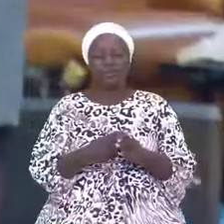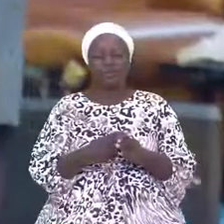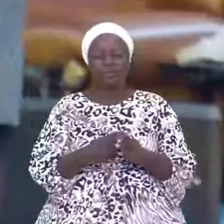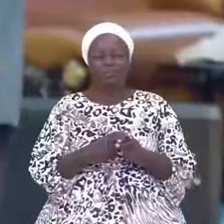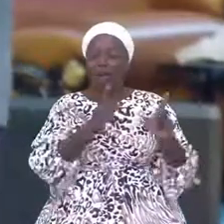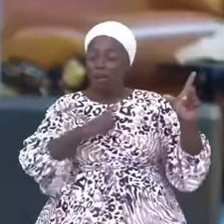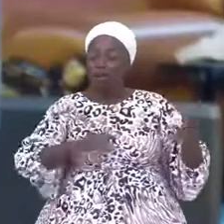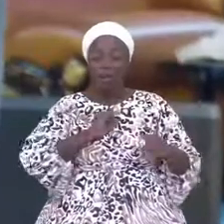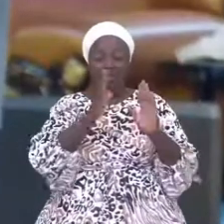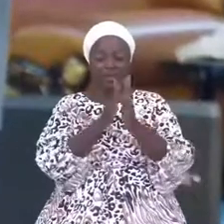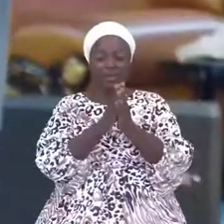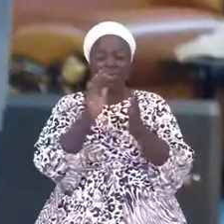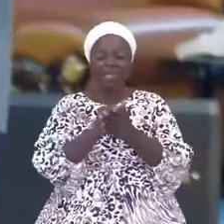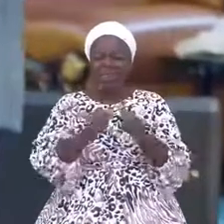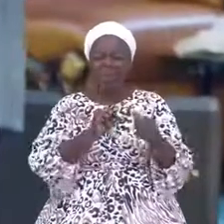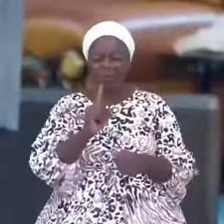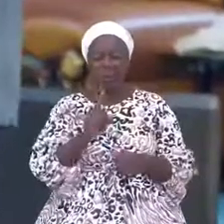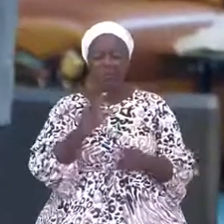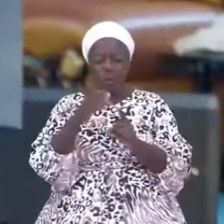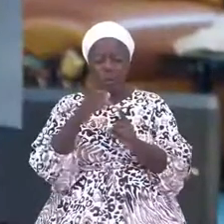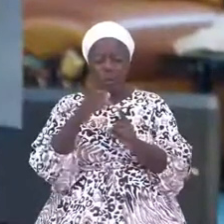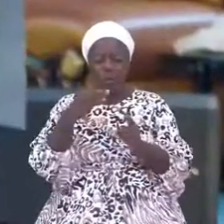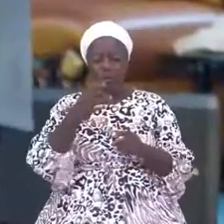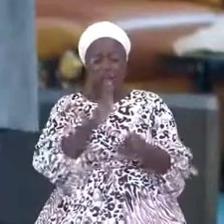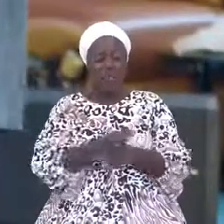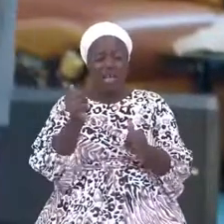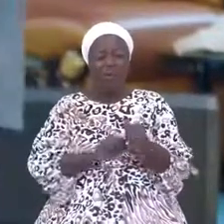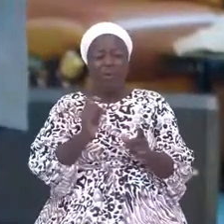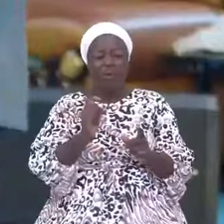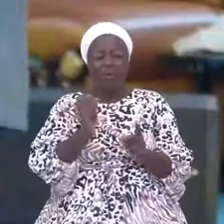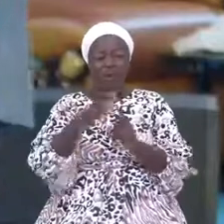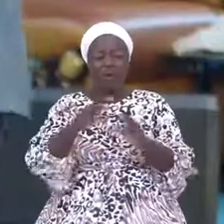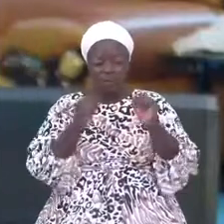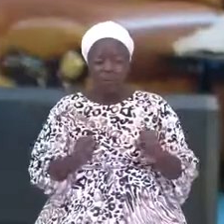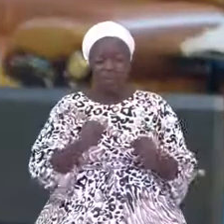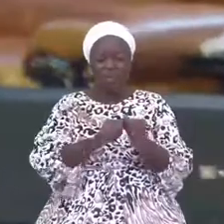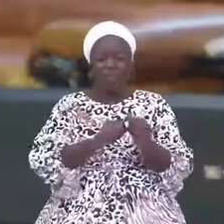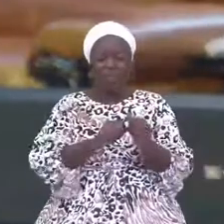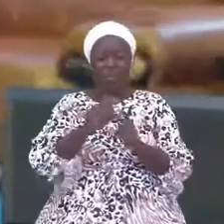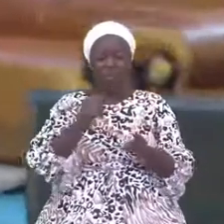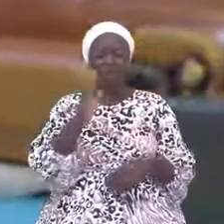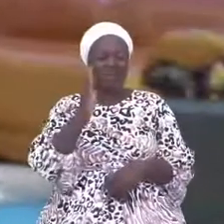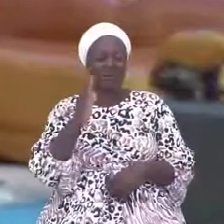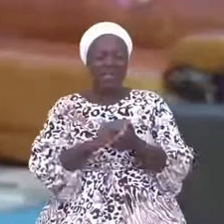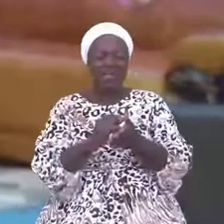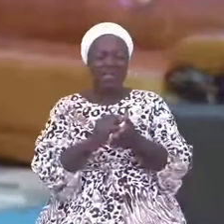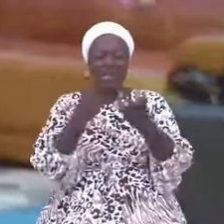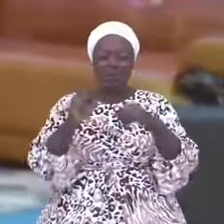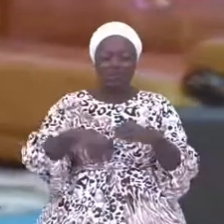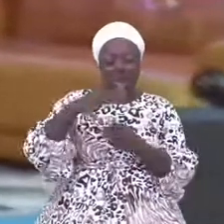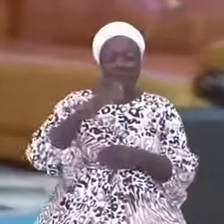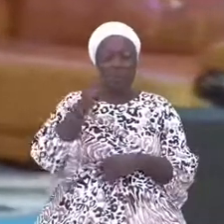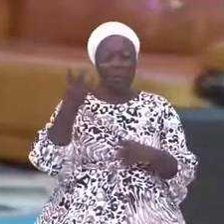ce soir au nom de Jésus. Seigneur, je prie que toute parole de promesse, toute parole de puissance,